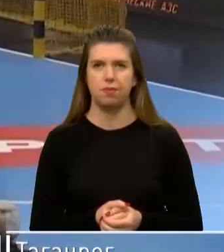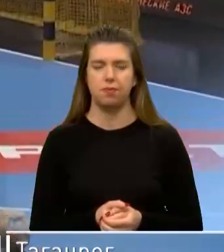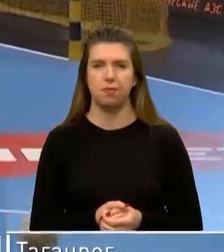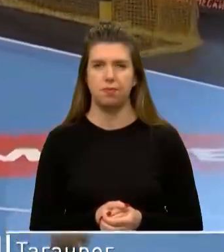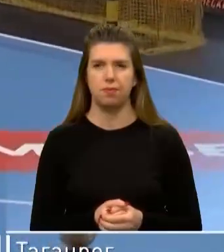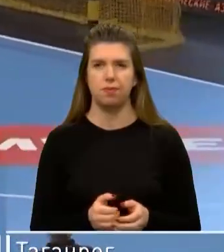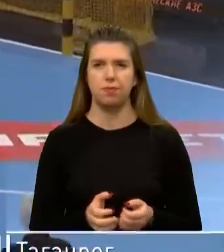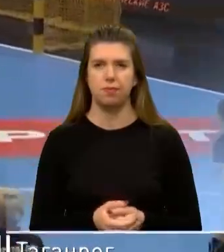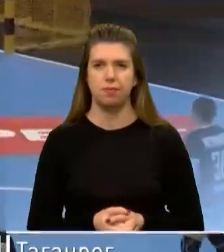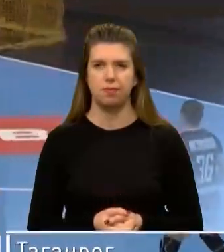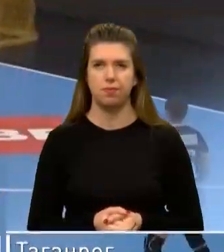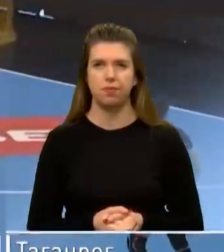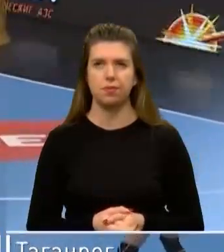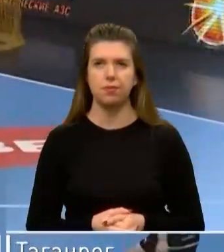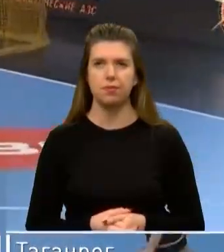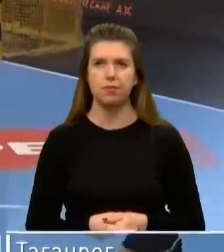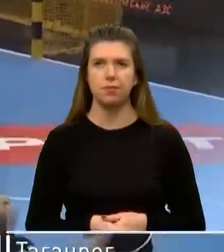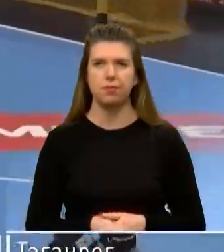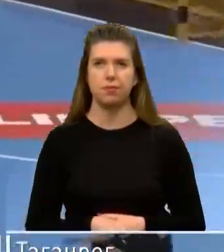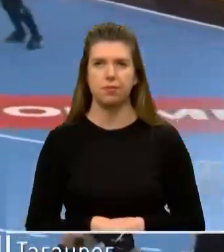дочки рота